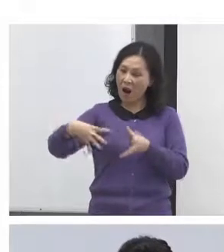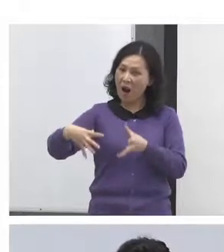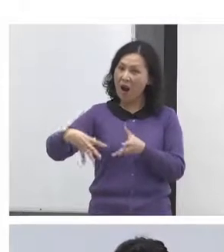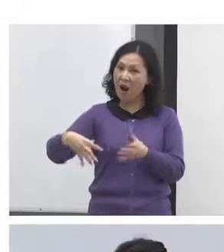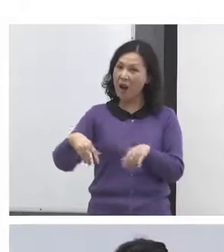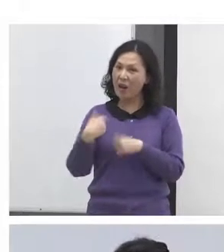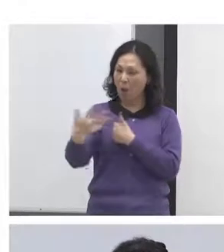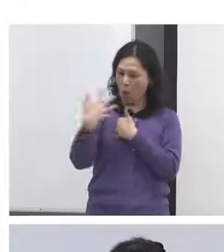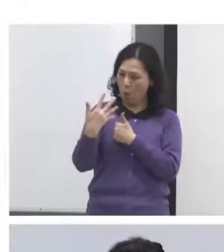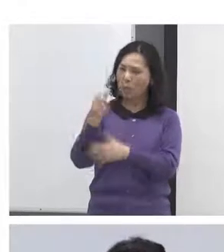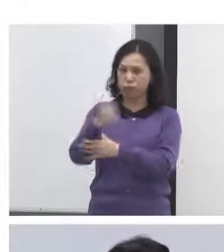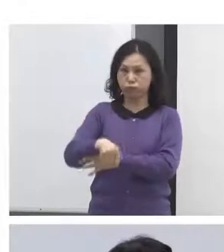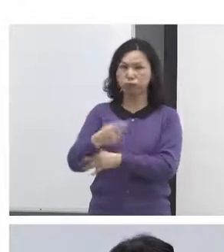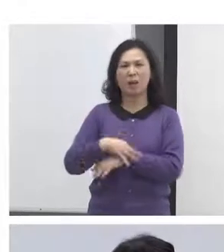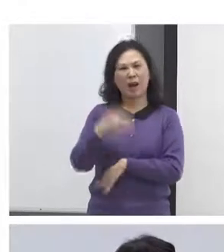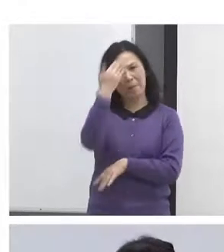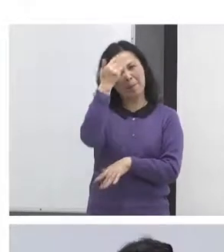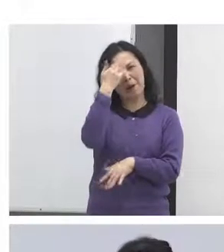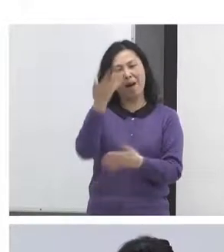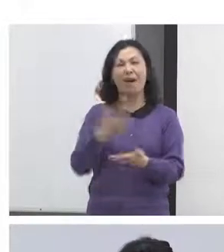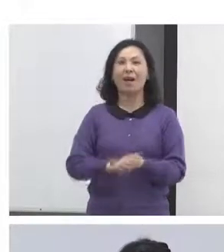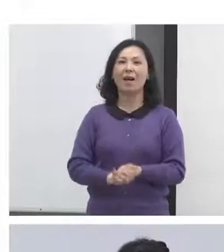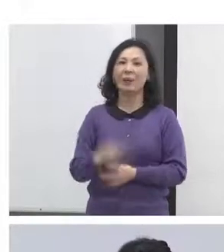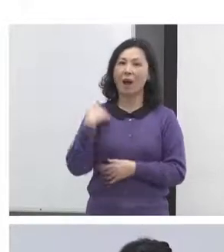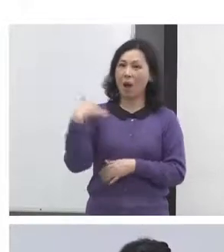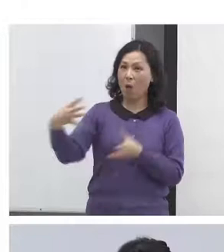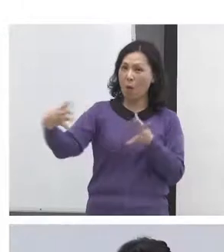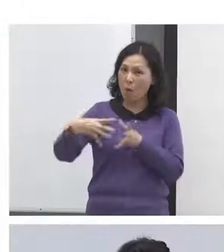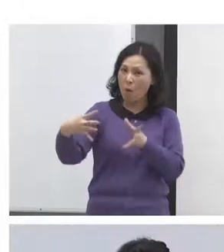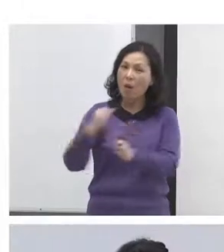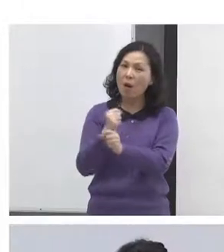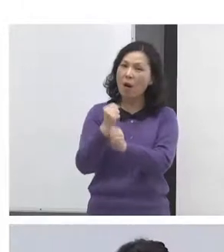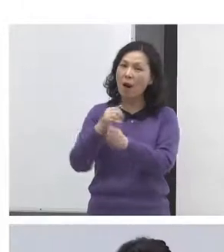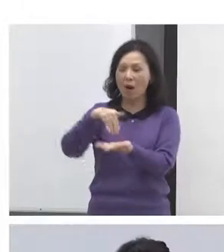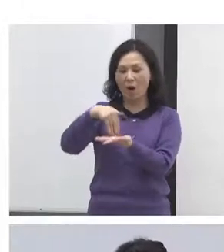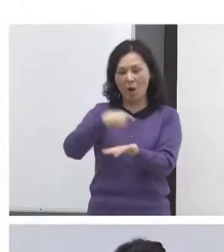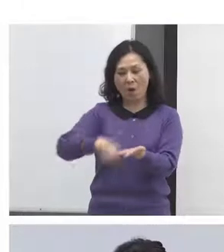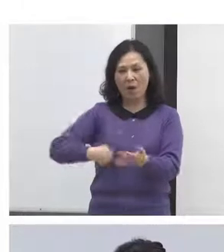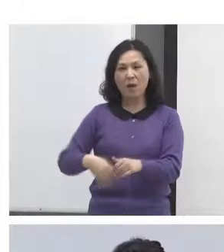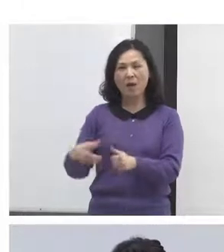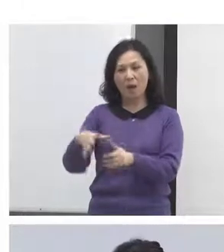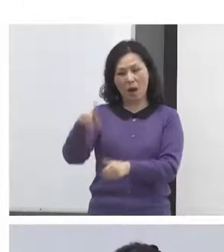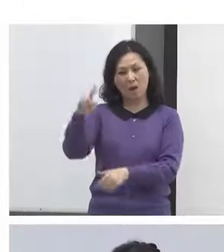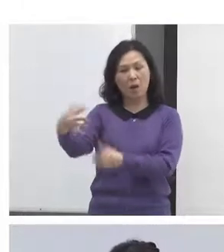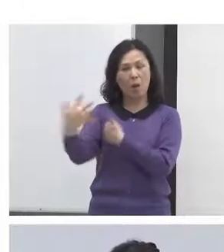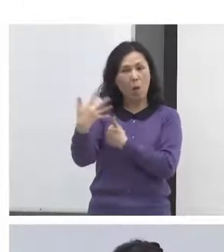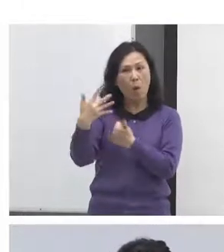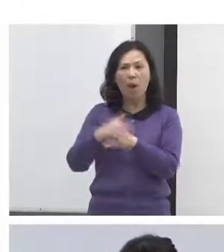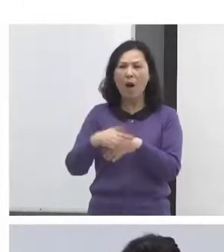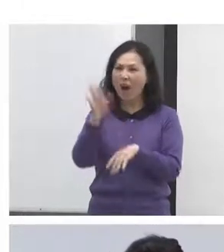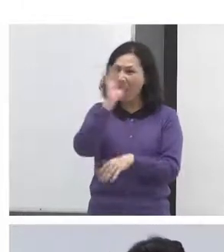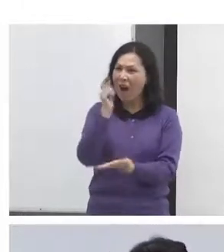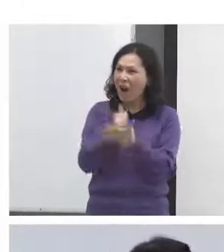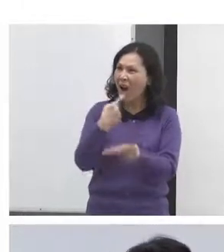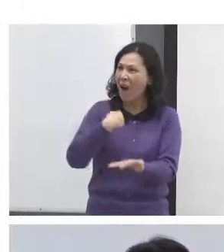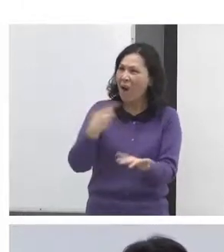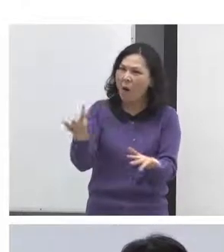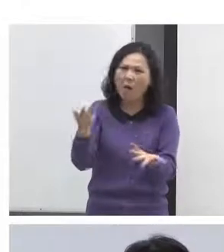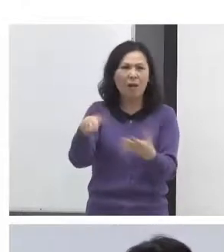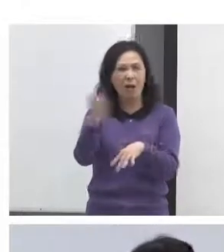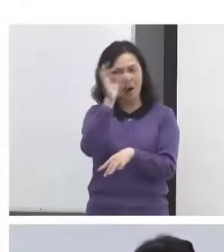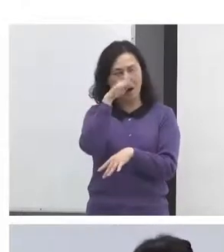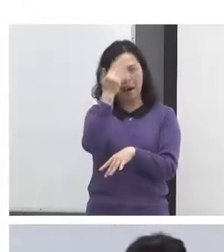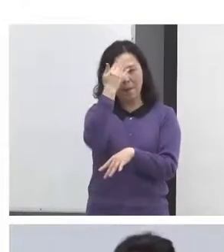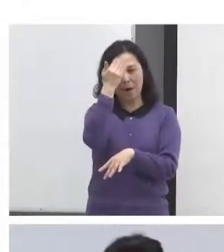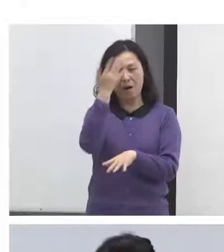来先问我，这样是不是很麻烦？那你如果要跟我协作一个软体的话，你要先来问我，但是你要先找到我，那这样是不是很麻烦？所以就